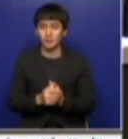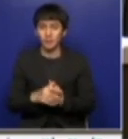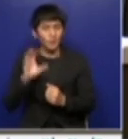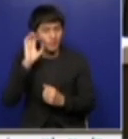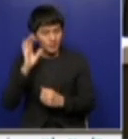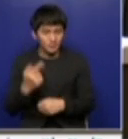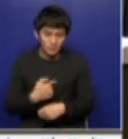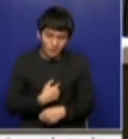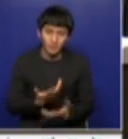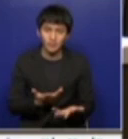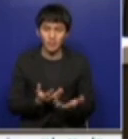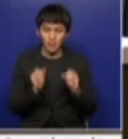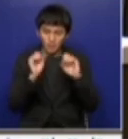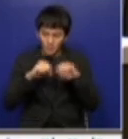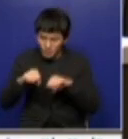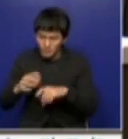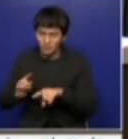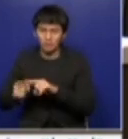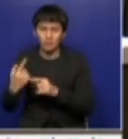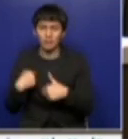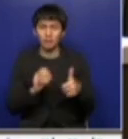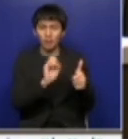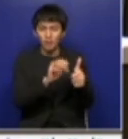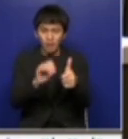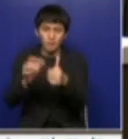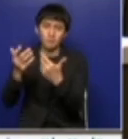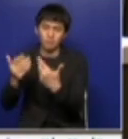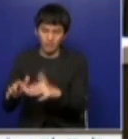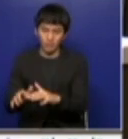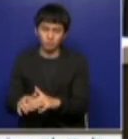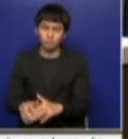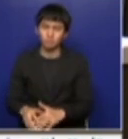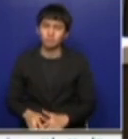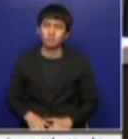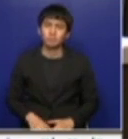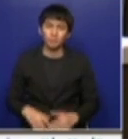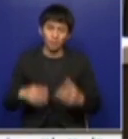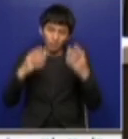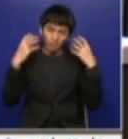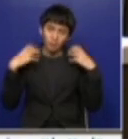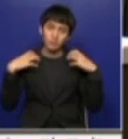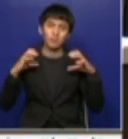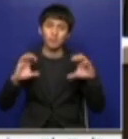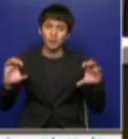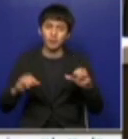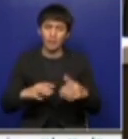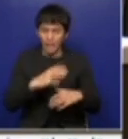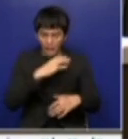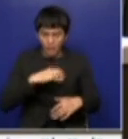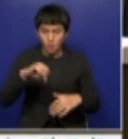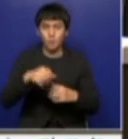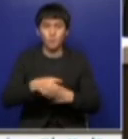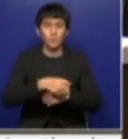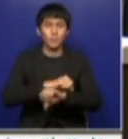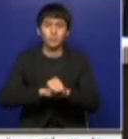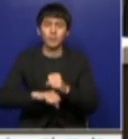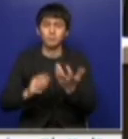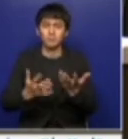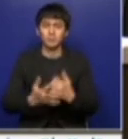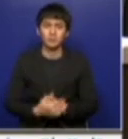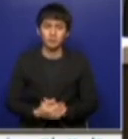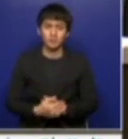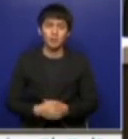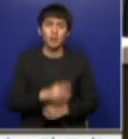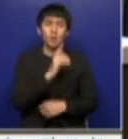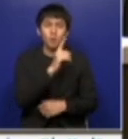ทั่วไปแบบไม่ลงมติมีข้อเสนอไปหมดแต่รัฐบาลไม่เคยนำไปสู่ปฏิบัติเสนอญัตติหรือปลา Java